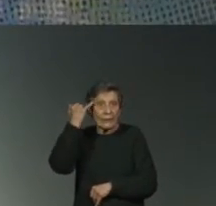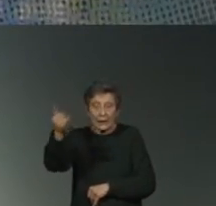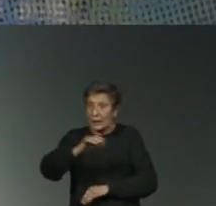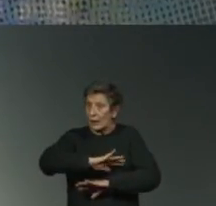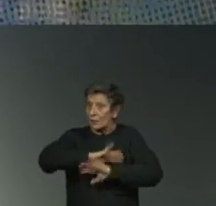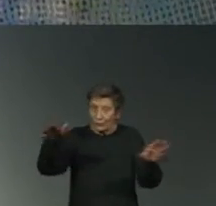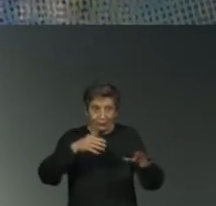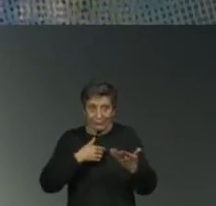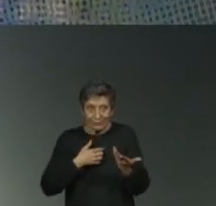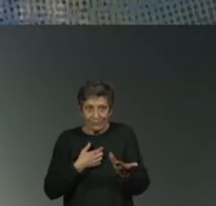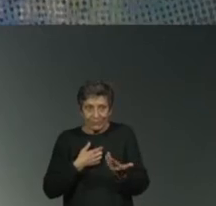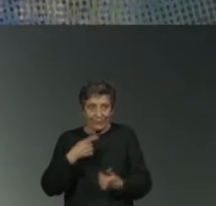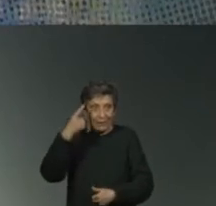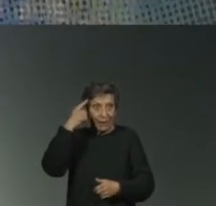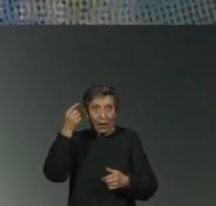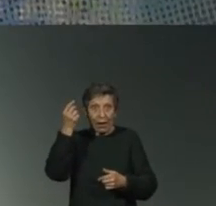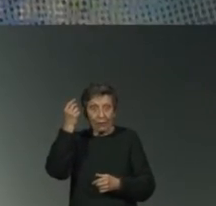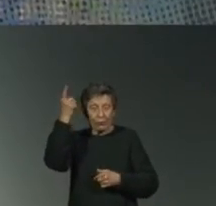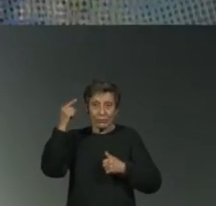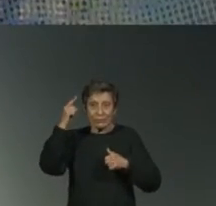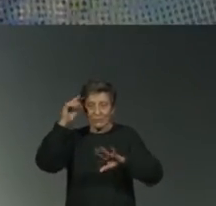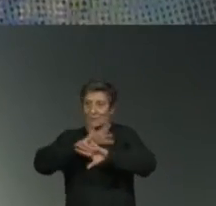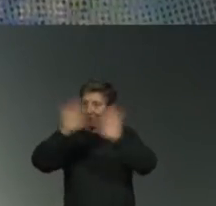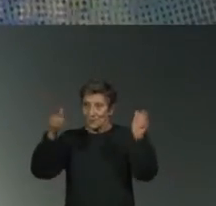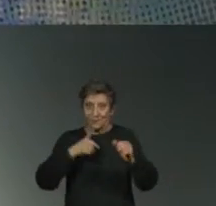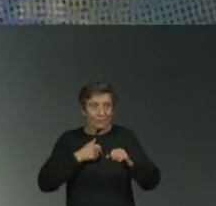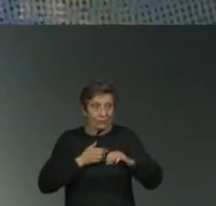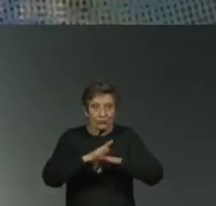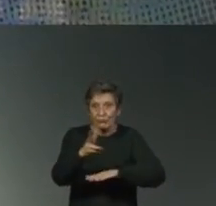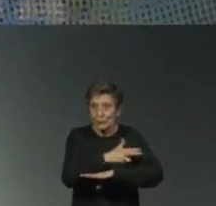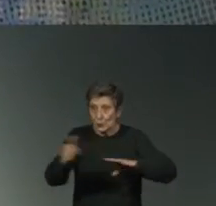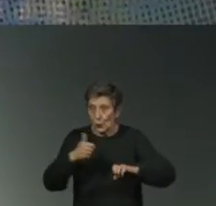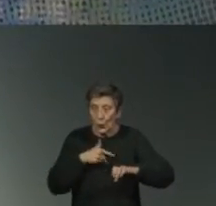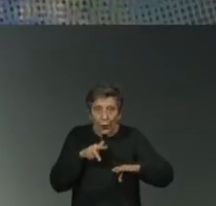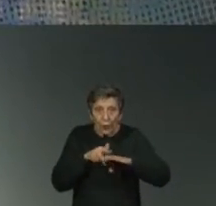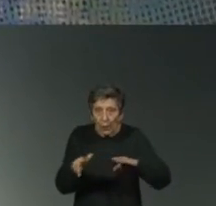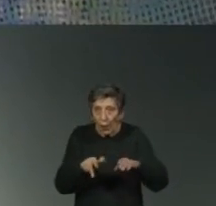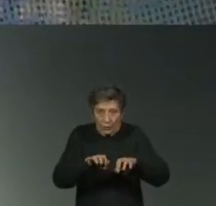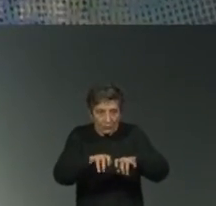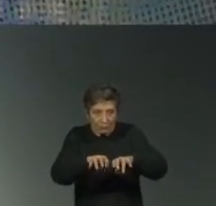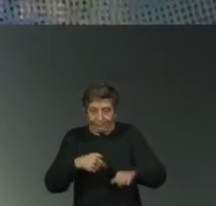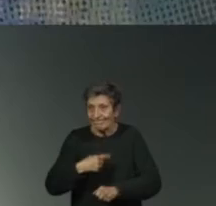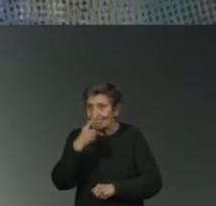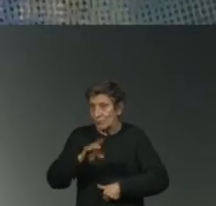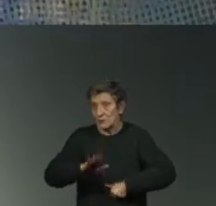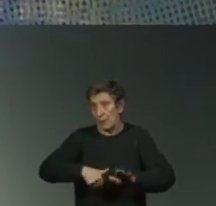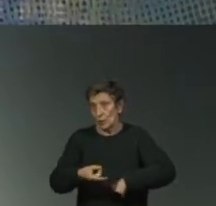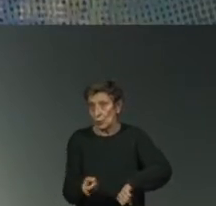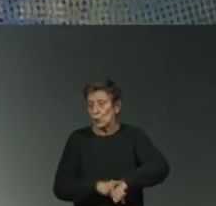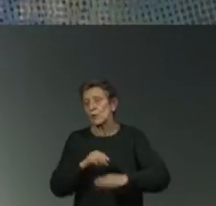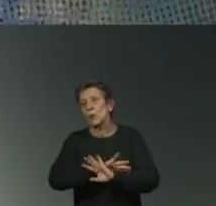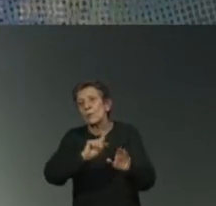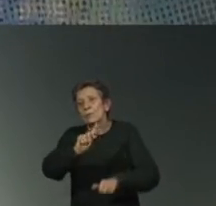dans mon bureau pour la mettre à l'épreuve de l'écriture, et j'ai vu tout de suite que ça marchait. Alors il y a eu un petit ajustement